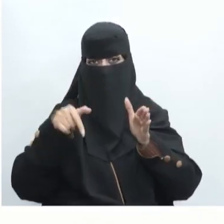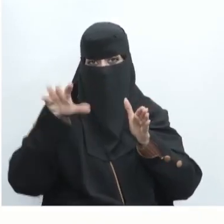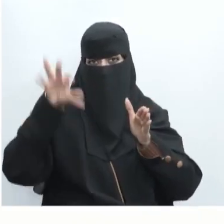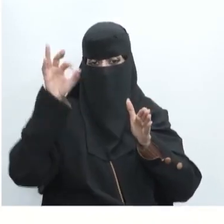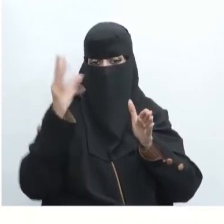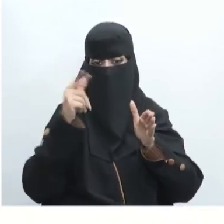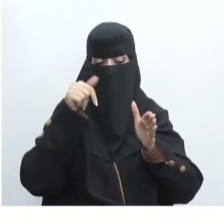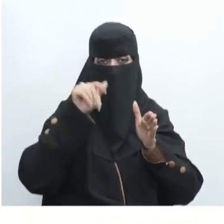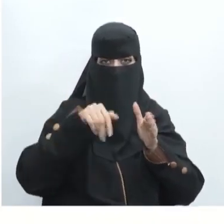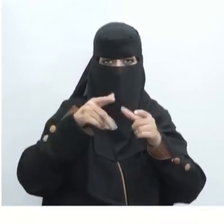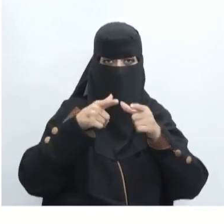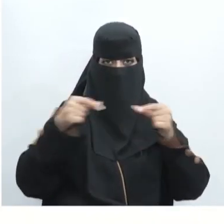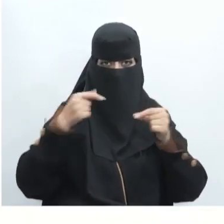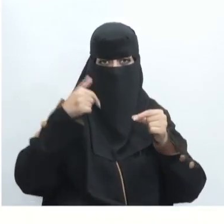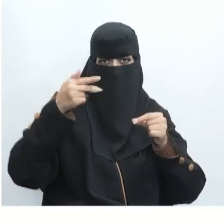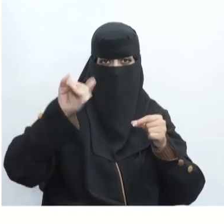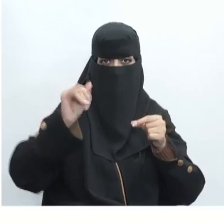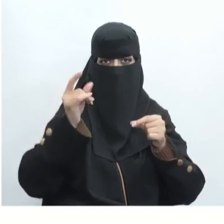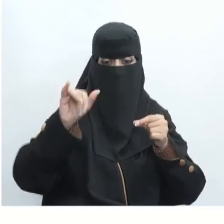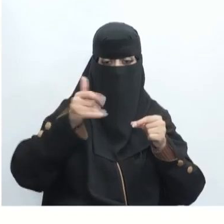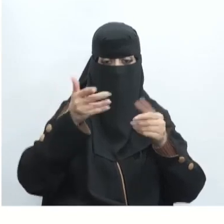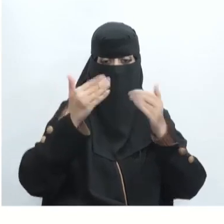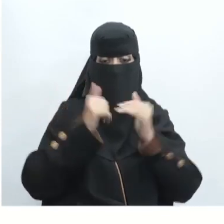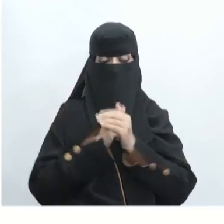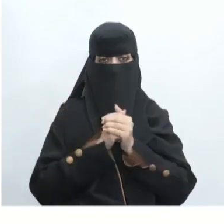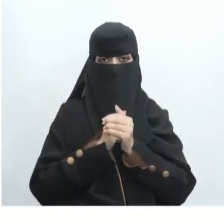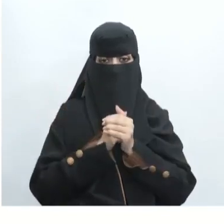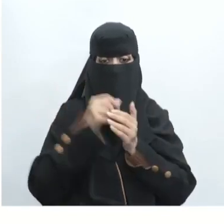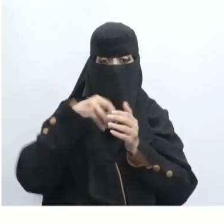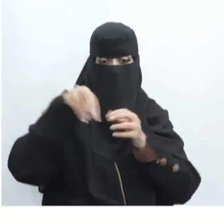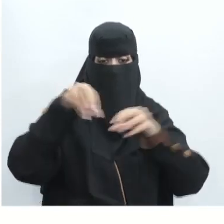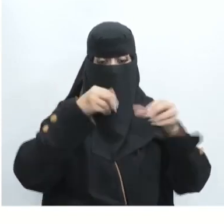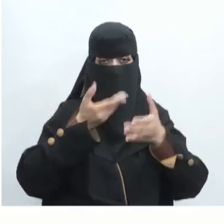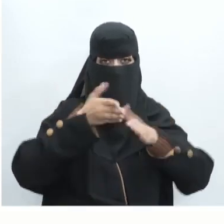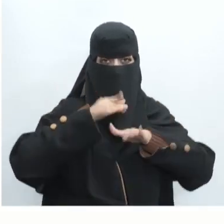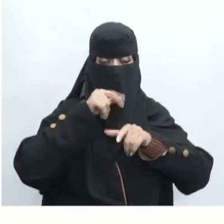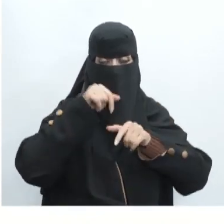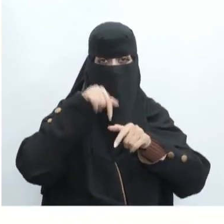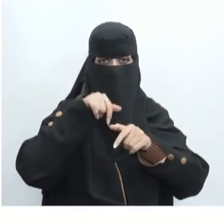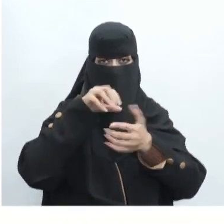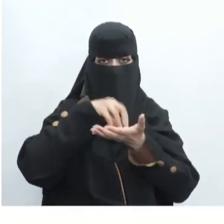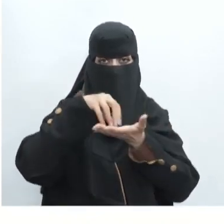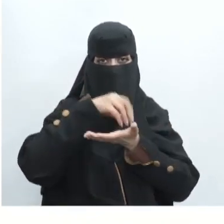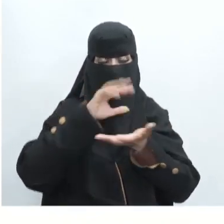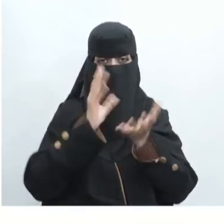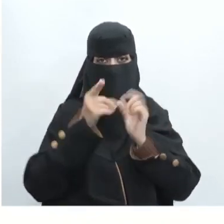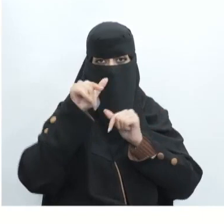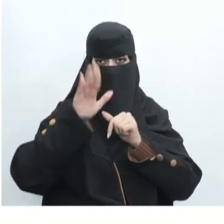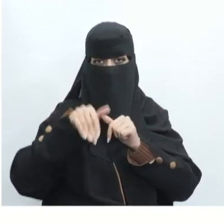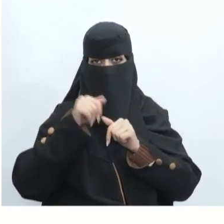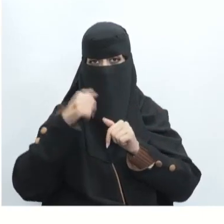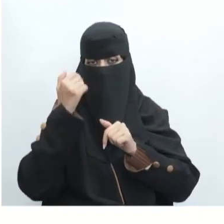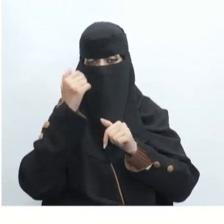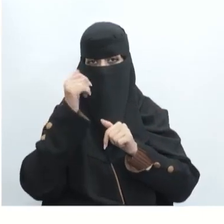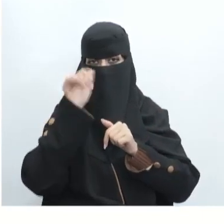ممتازين على خليج غينيا يتوزع ممتازين اسيا وافريقيا